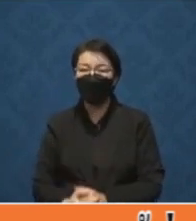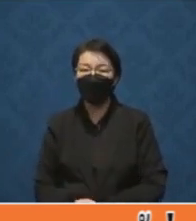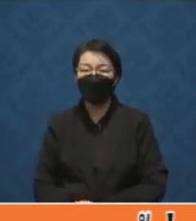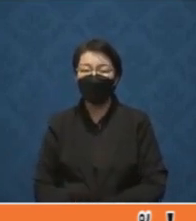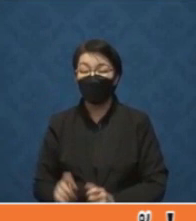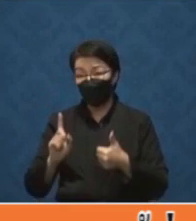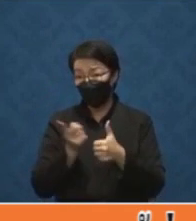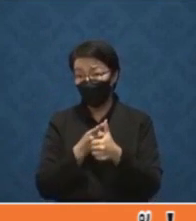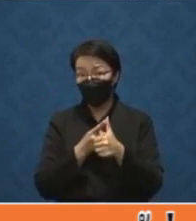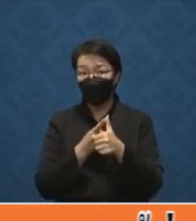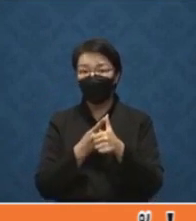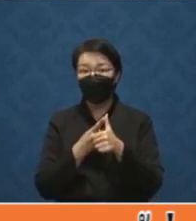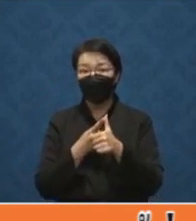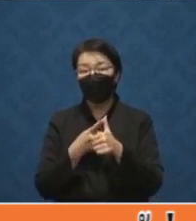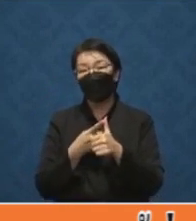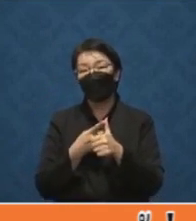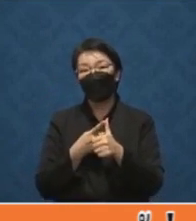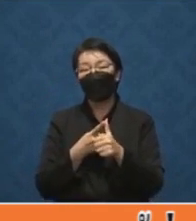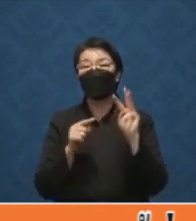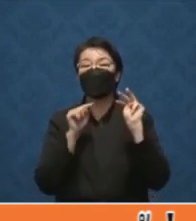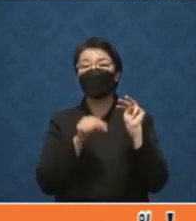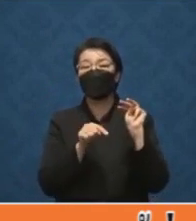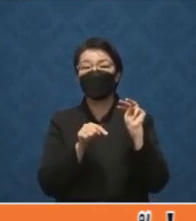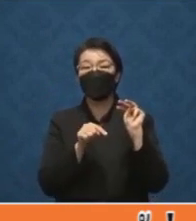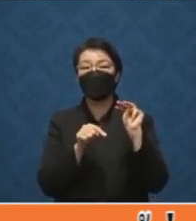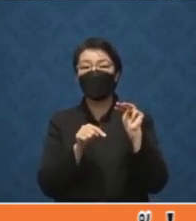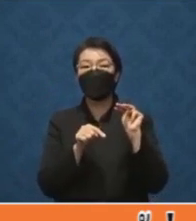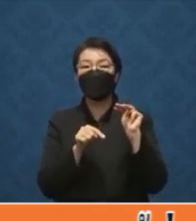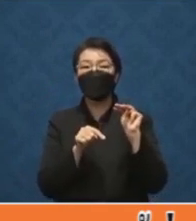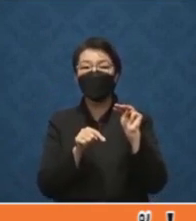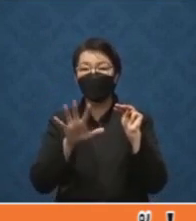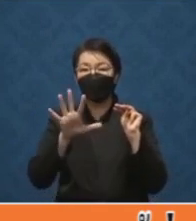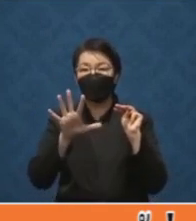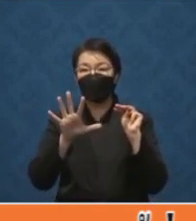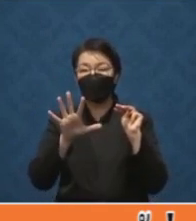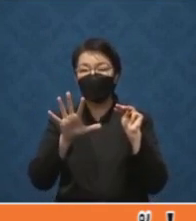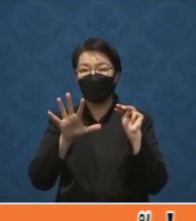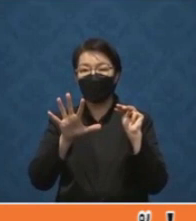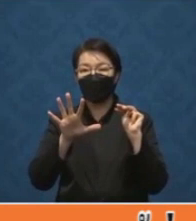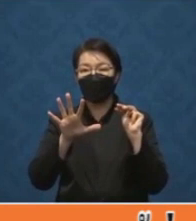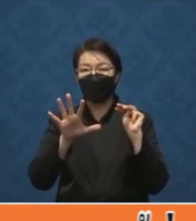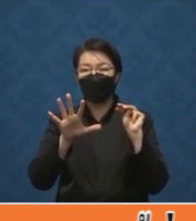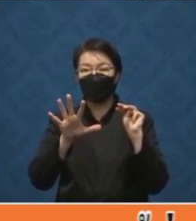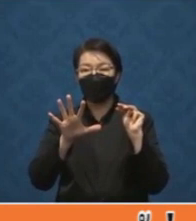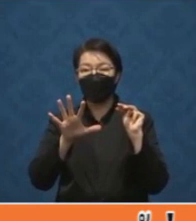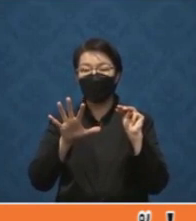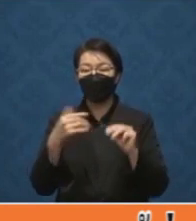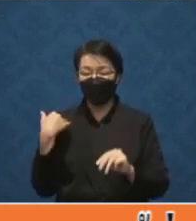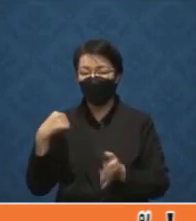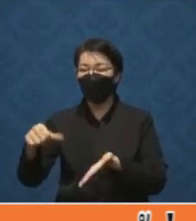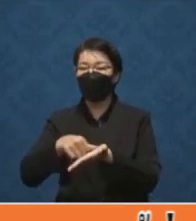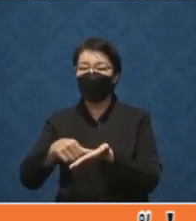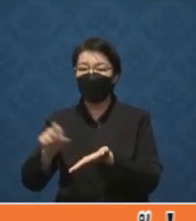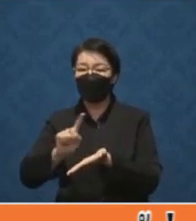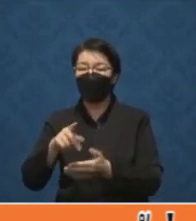บข้อที่1ในมาตรา5คือการแก้ไขจากการประกาศสถาน